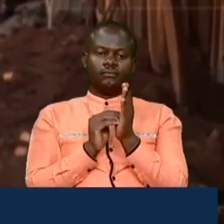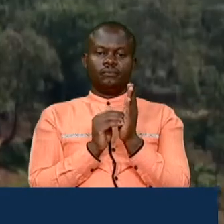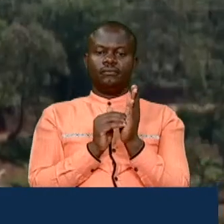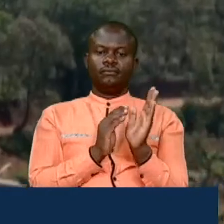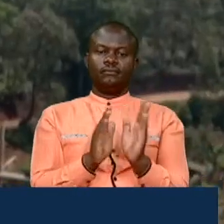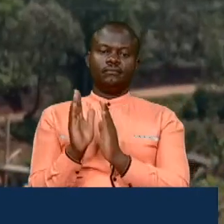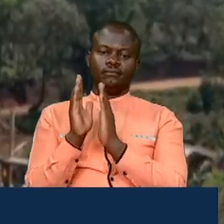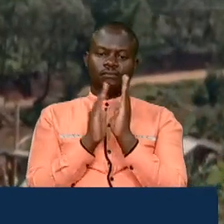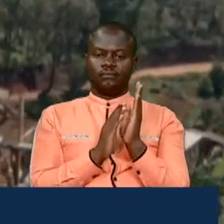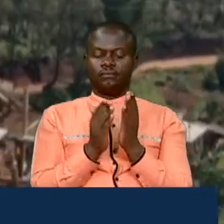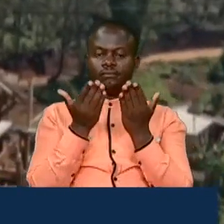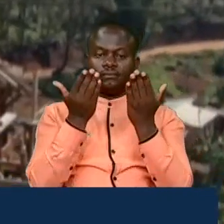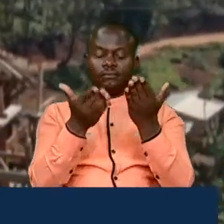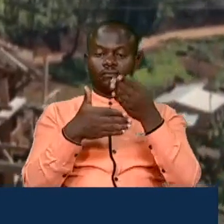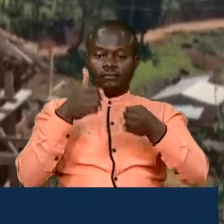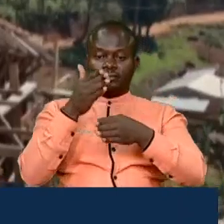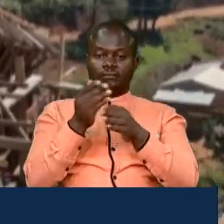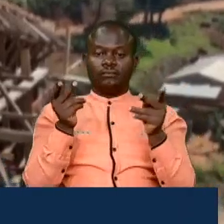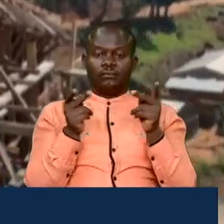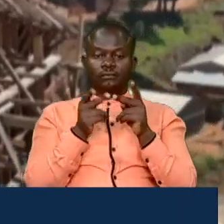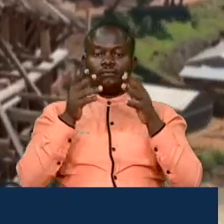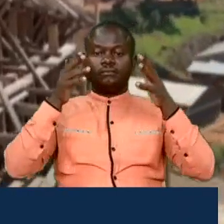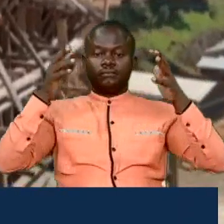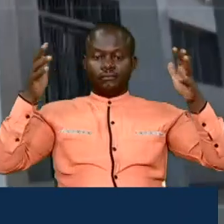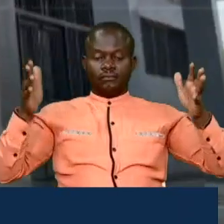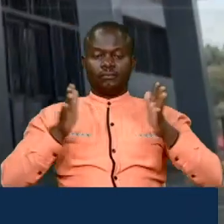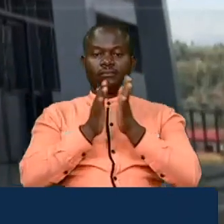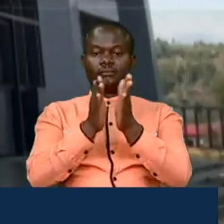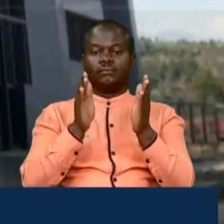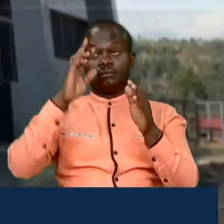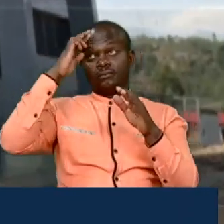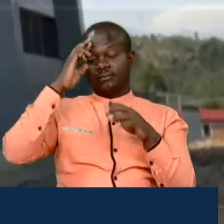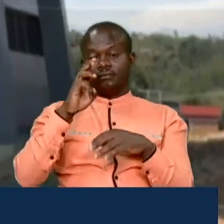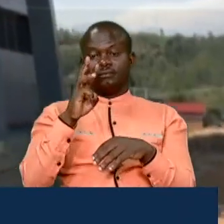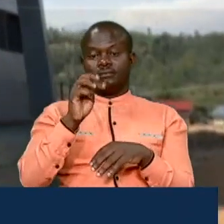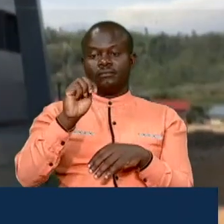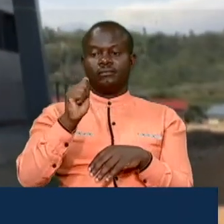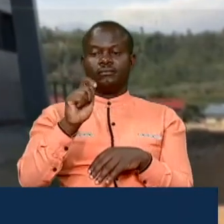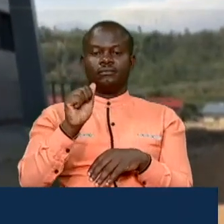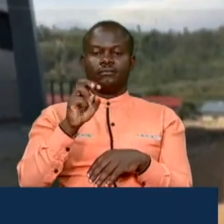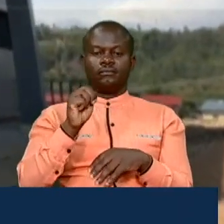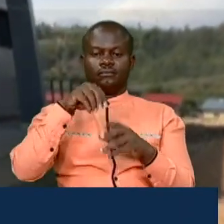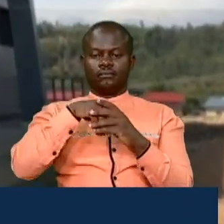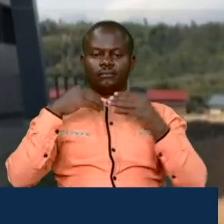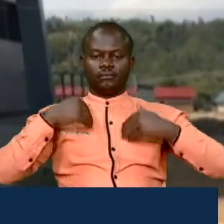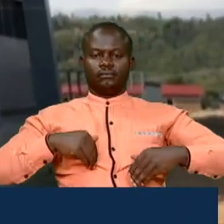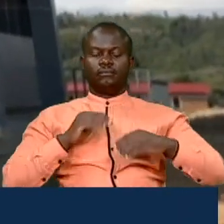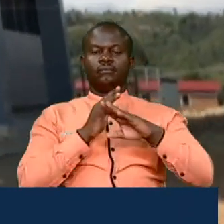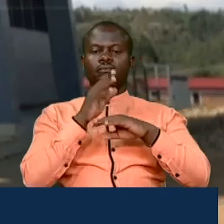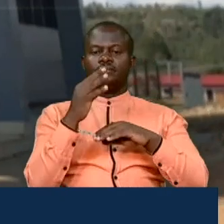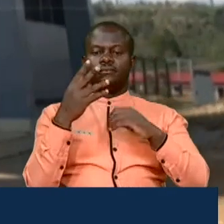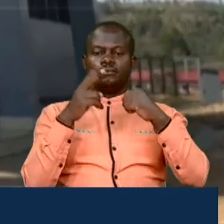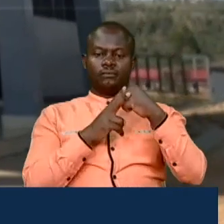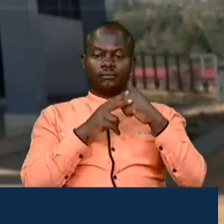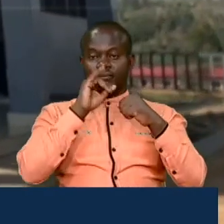burateguwe. Aha hari kubakwa na hazagurirwa imva rusange y'urwibutso rwa Rwamatamu rushyinguyemo imibiri 2,027 bisaga